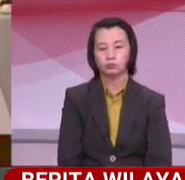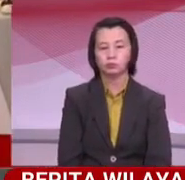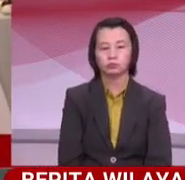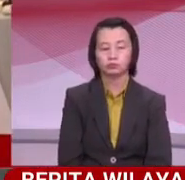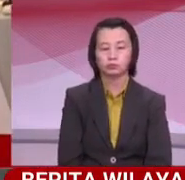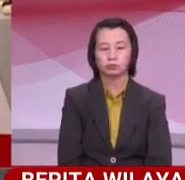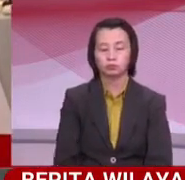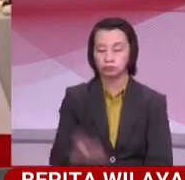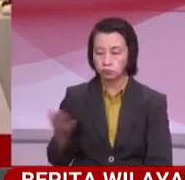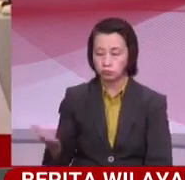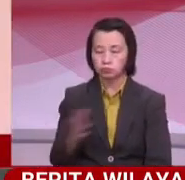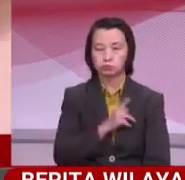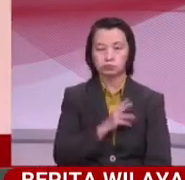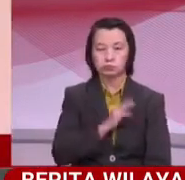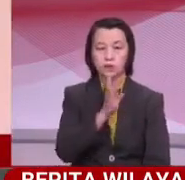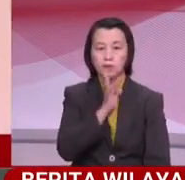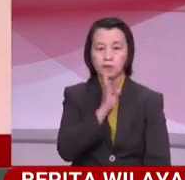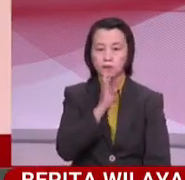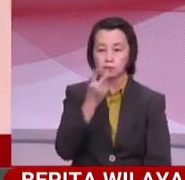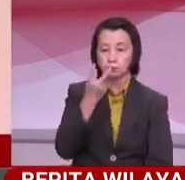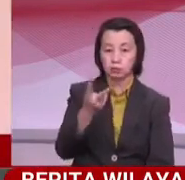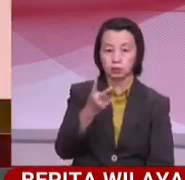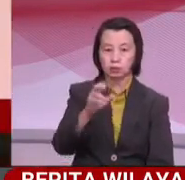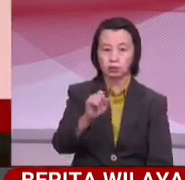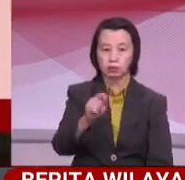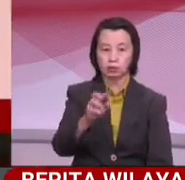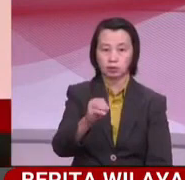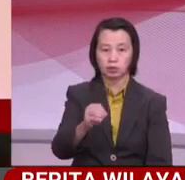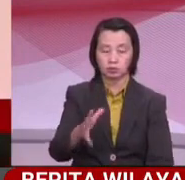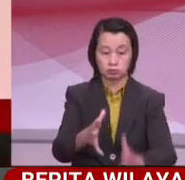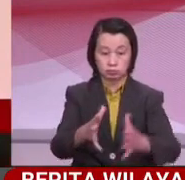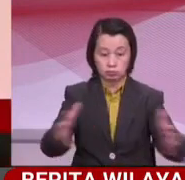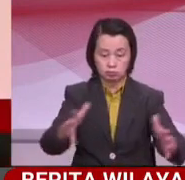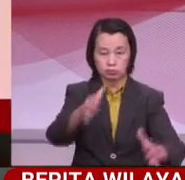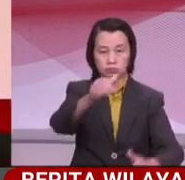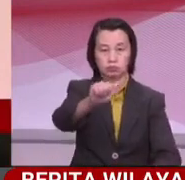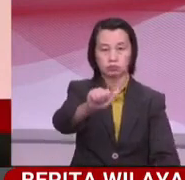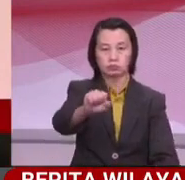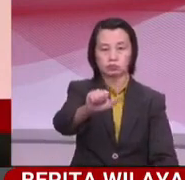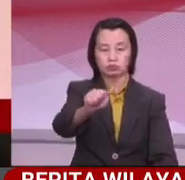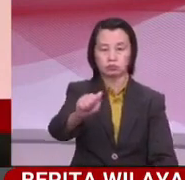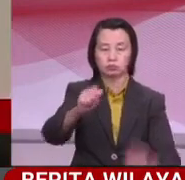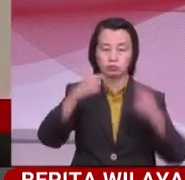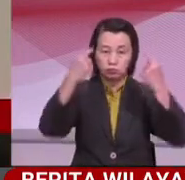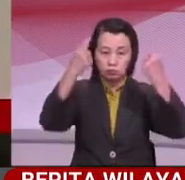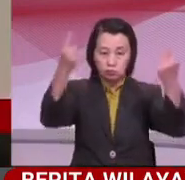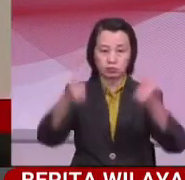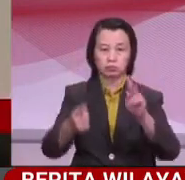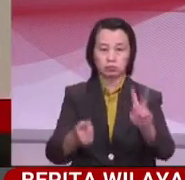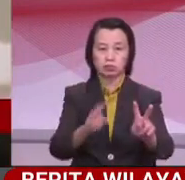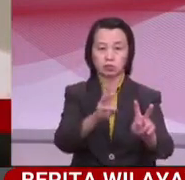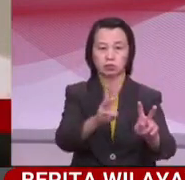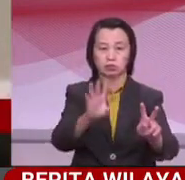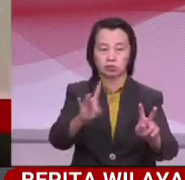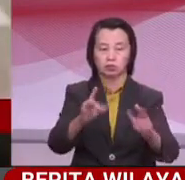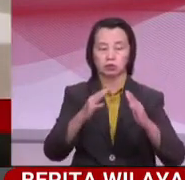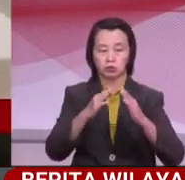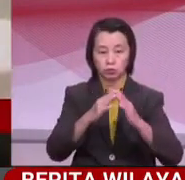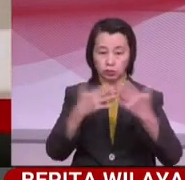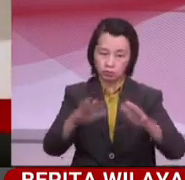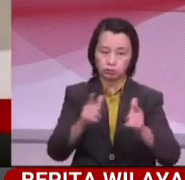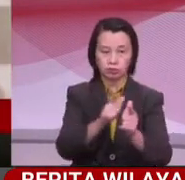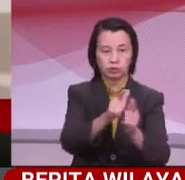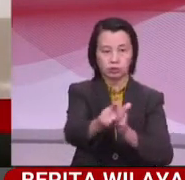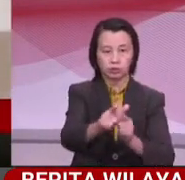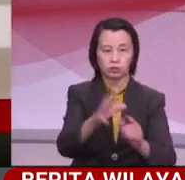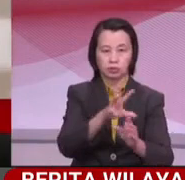Hai menurut beliau melihat kepada skin pembesaran Kampung bagia saja ya sejumlah 269 unit telah